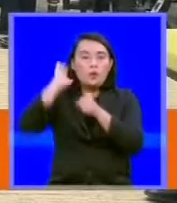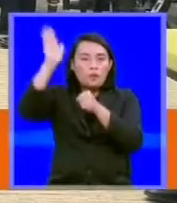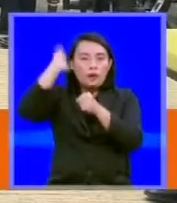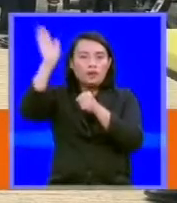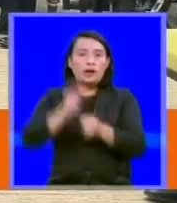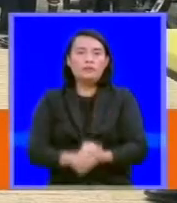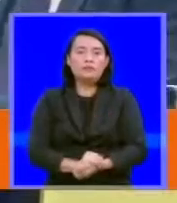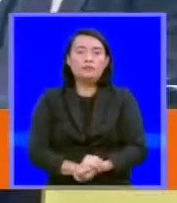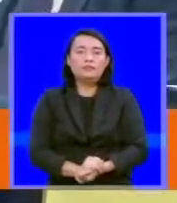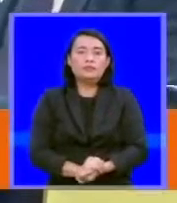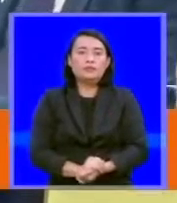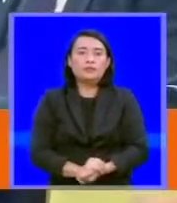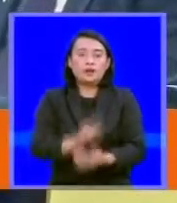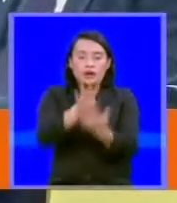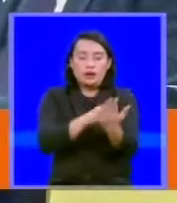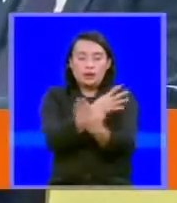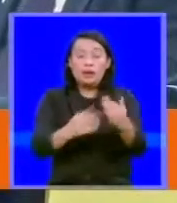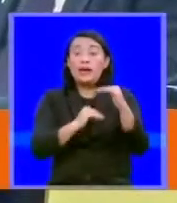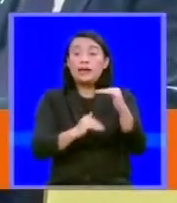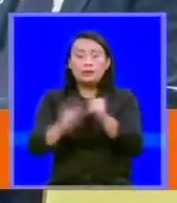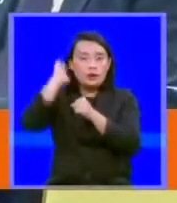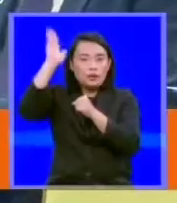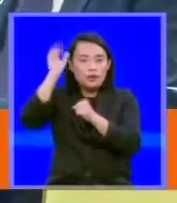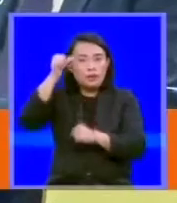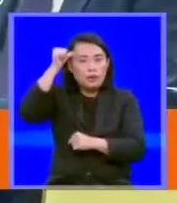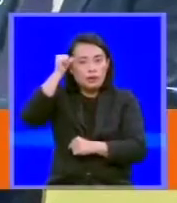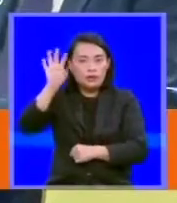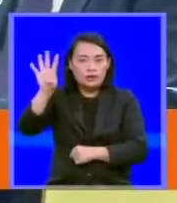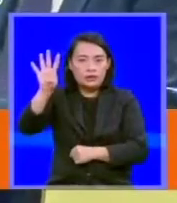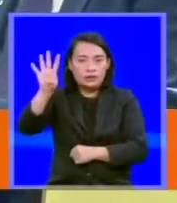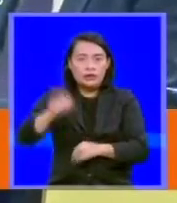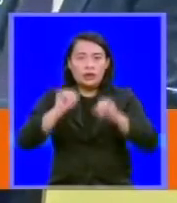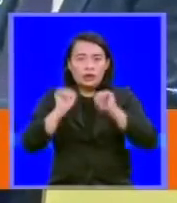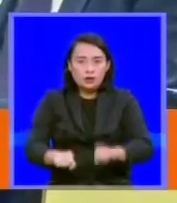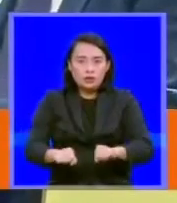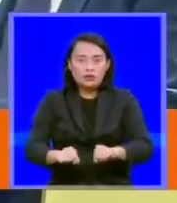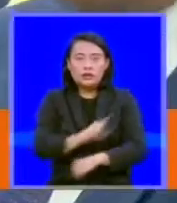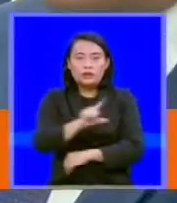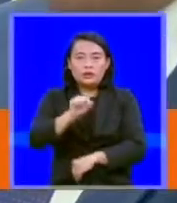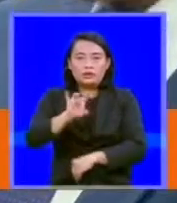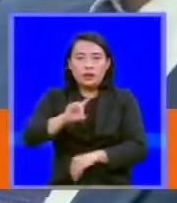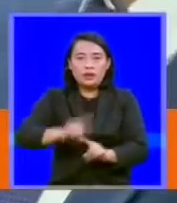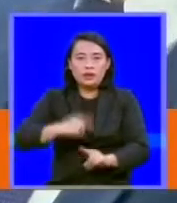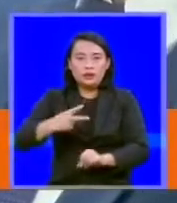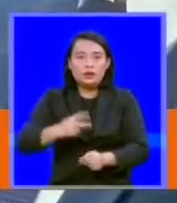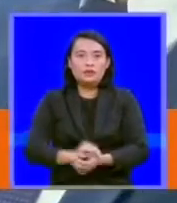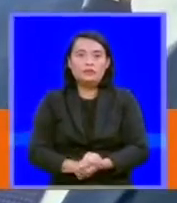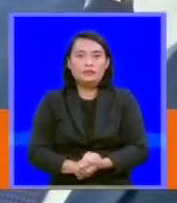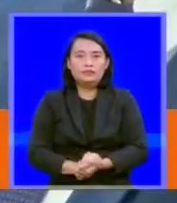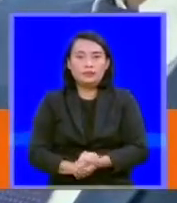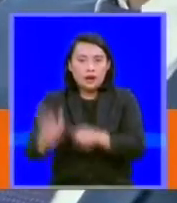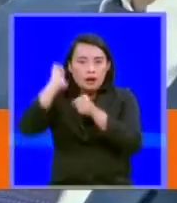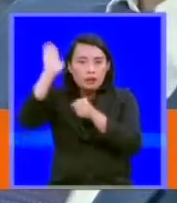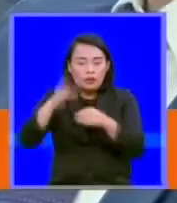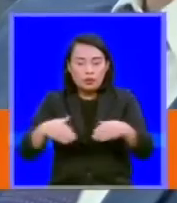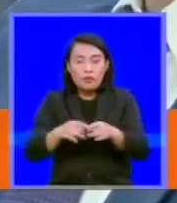ต้นนะคะมีการวางกรอบระยะเวลาการอภิปรายไว้4วันและให้มีการลงมติได้ในวันที่28กุมภาพันธ์ซึ่งการอภิปรายของฝ่าย